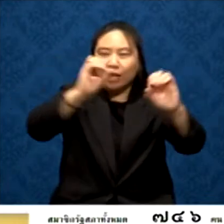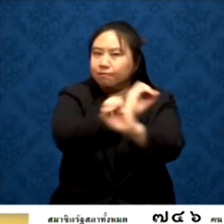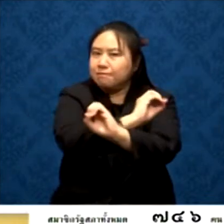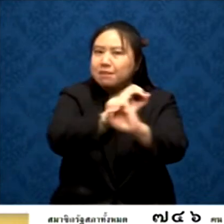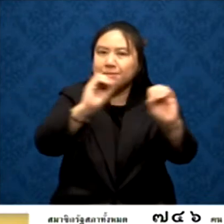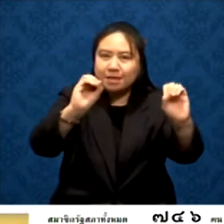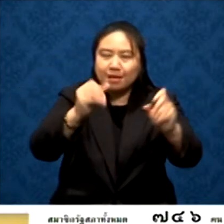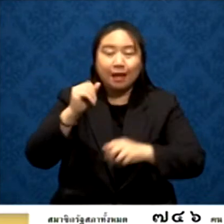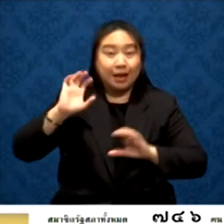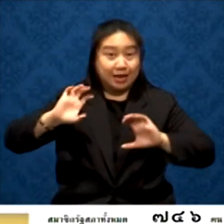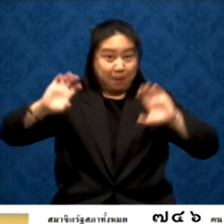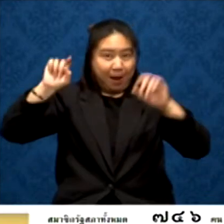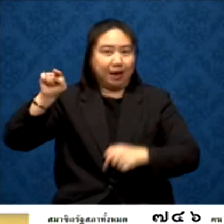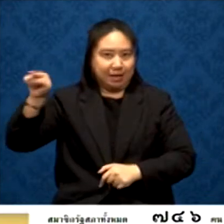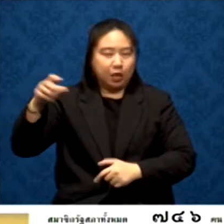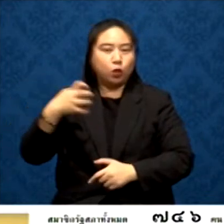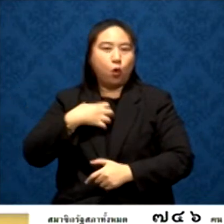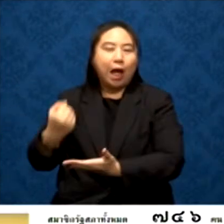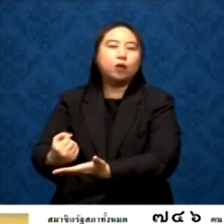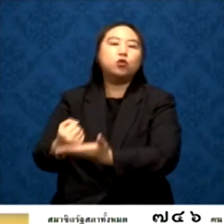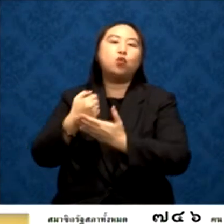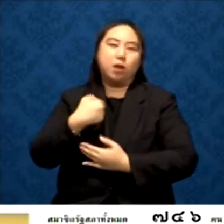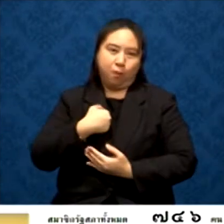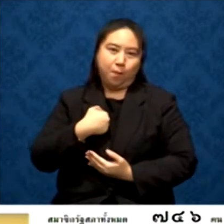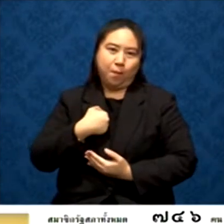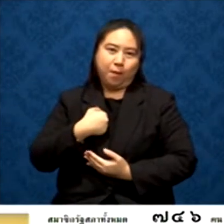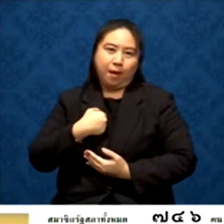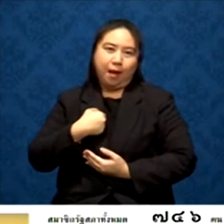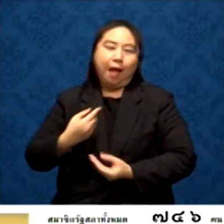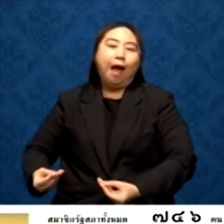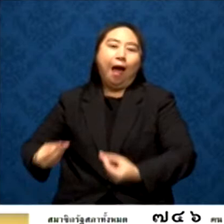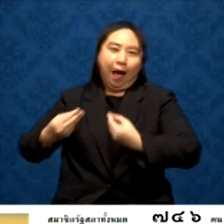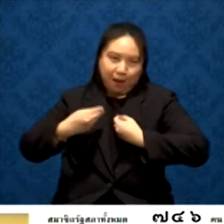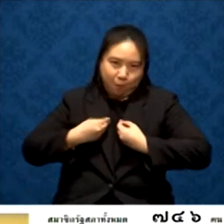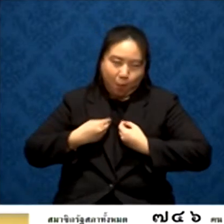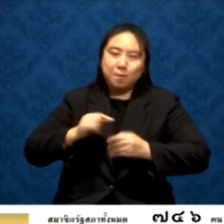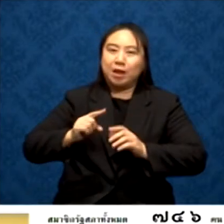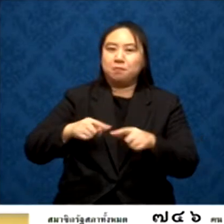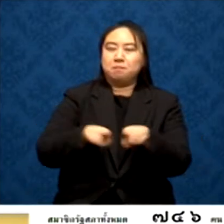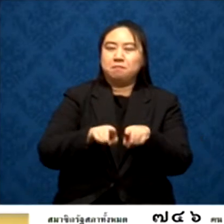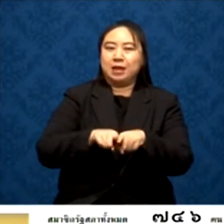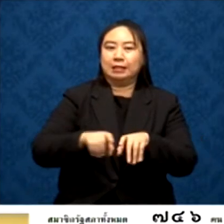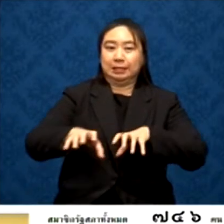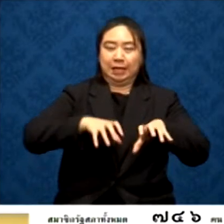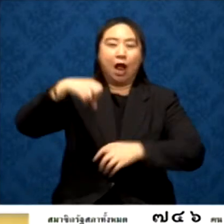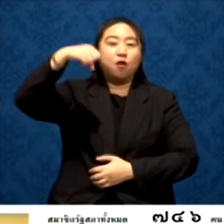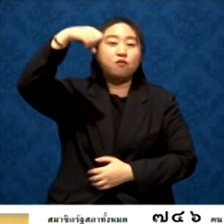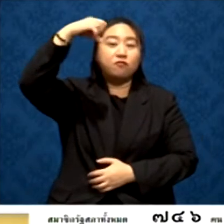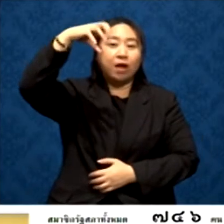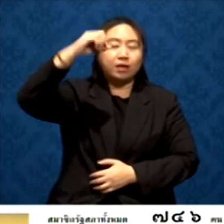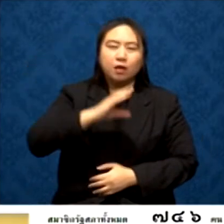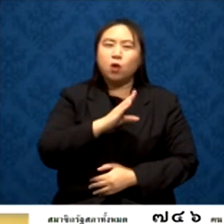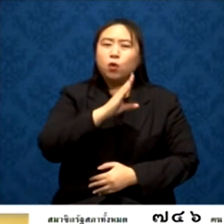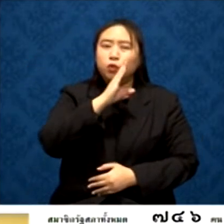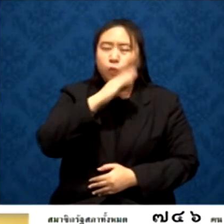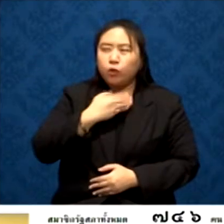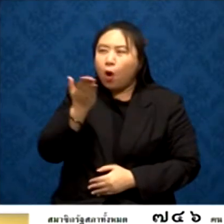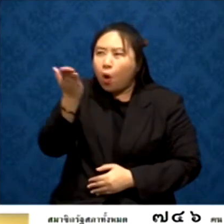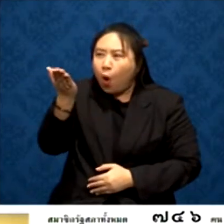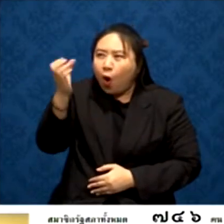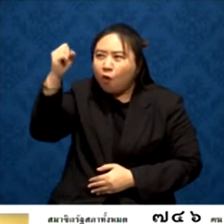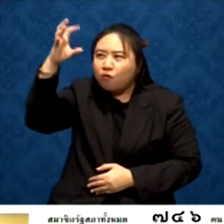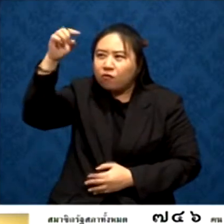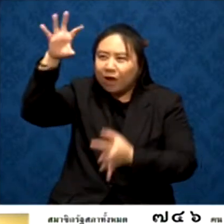การช่วยผมเขาก็เลยออกสัมปทานให้ผมเป็นตัวแทนไฟเพราะว่าอยู่ๆ จะไปขอไฟมาใช้ในบ่อน